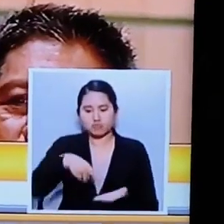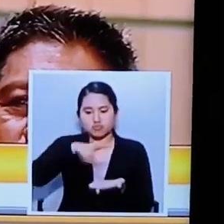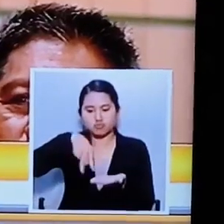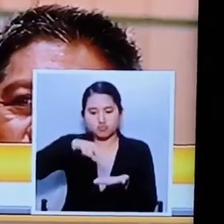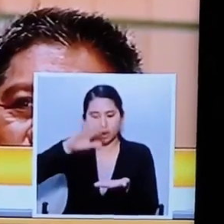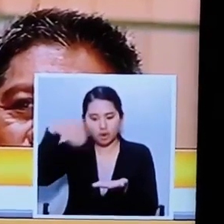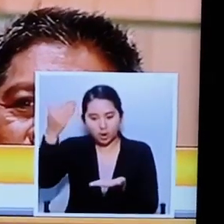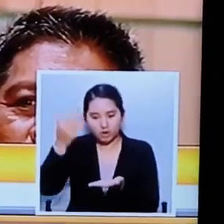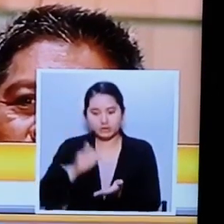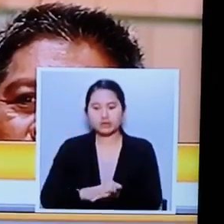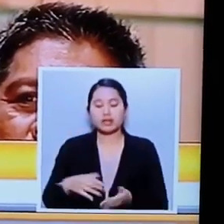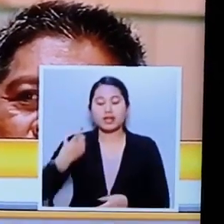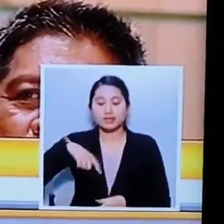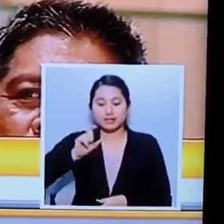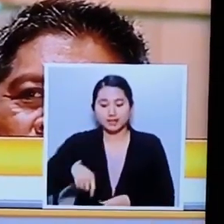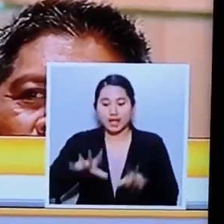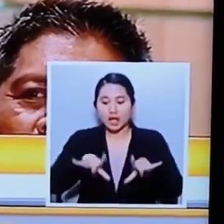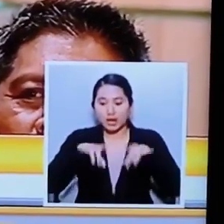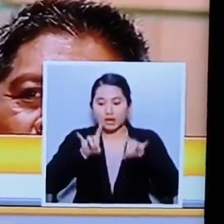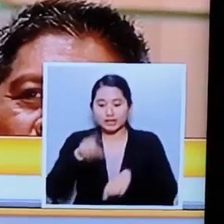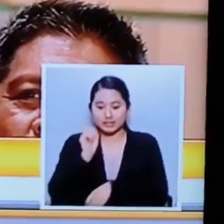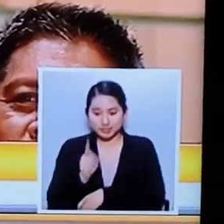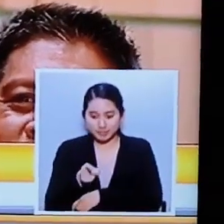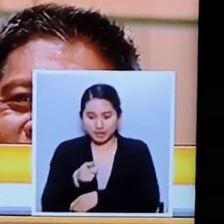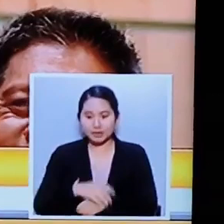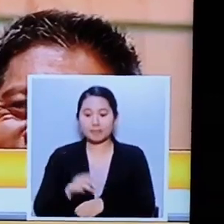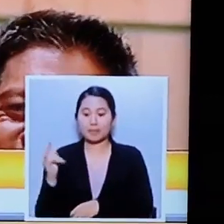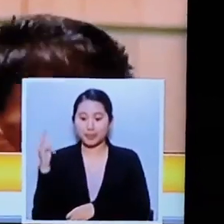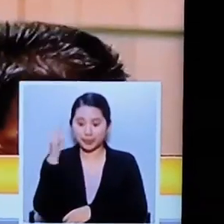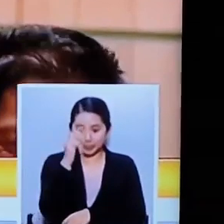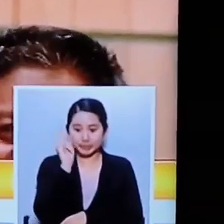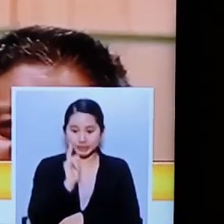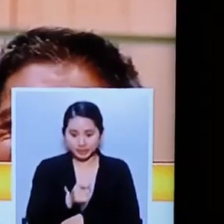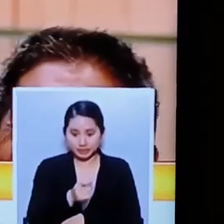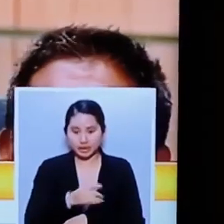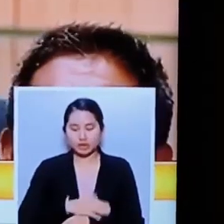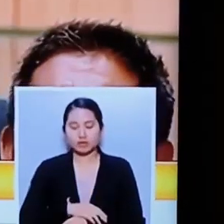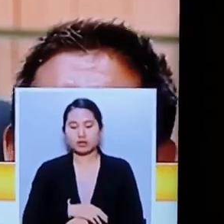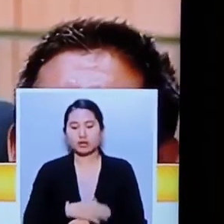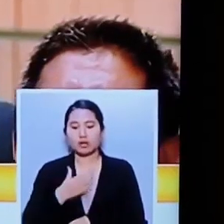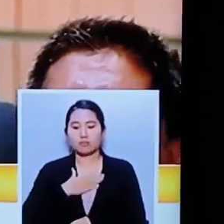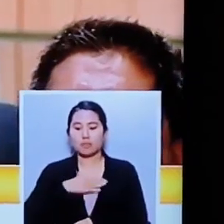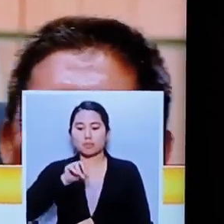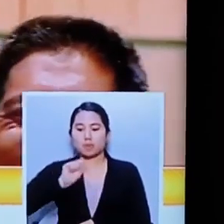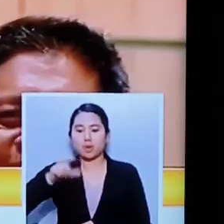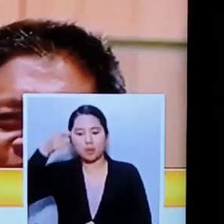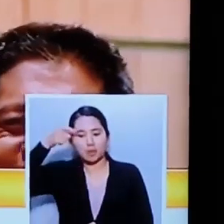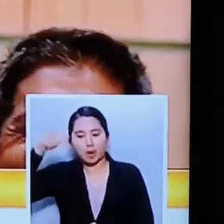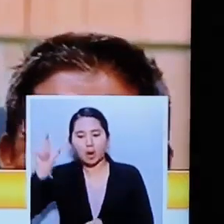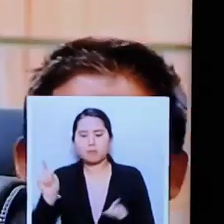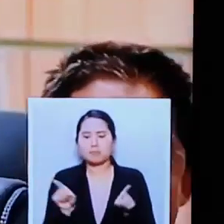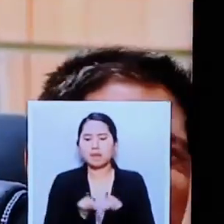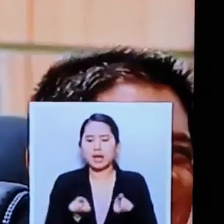สามออสเตรเลียจริงไหมและท่านเคยไปออสเตรเลียจริงไหมท่านประธานกับผมก็เป็นตัวต่อบ้านนอกเหมือนกันนะเพราะท่